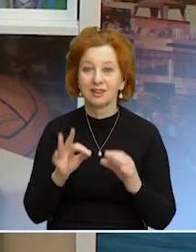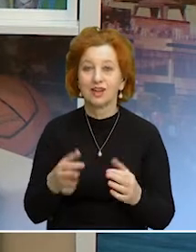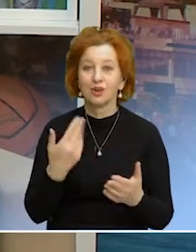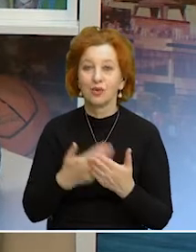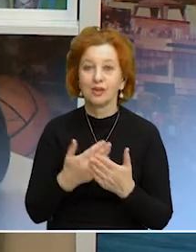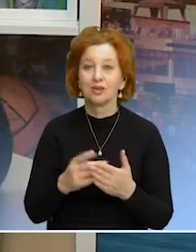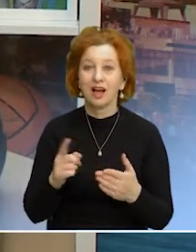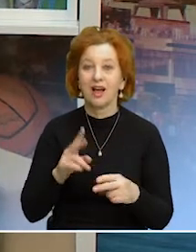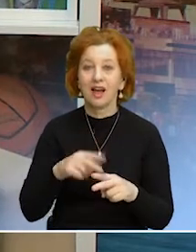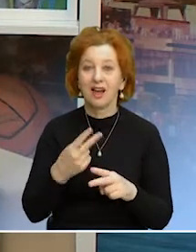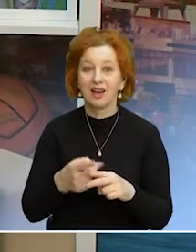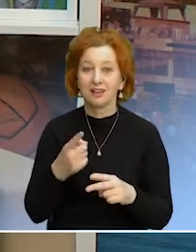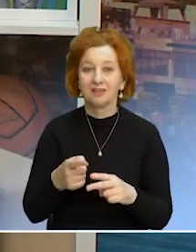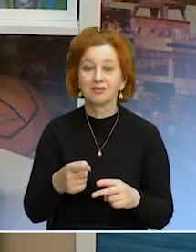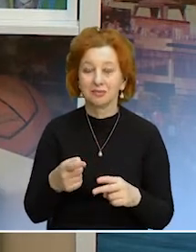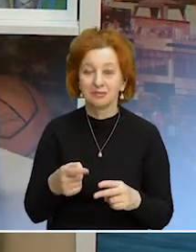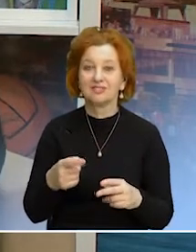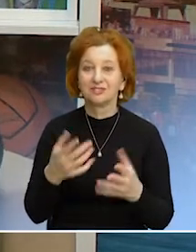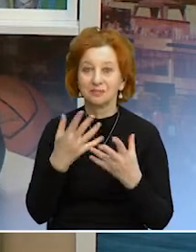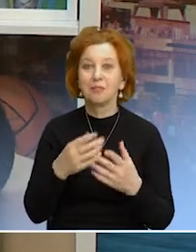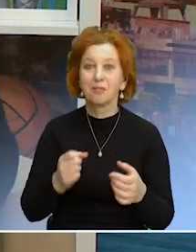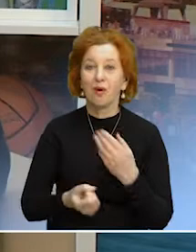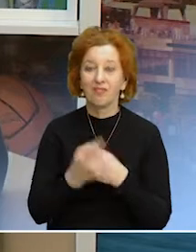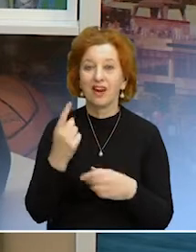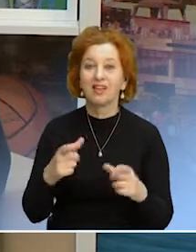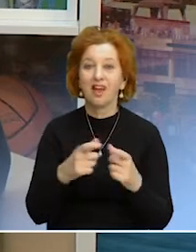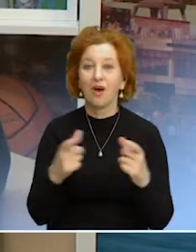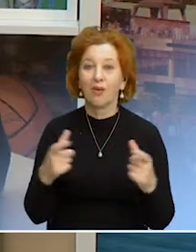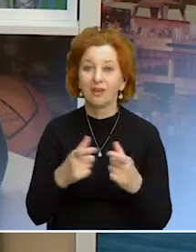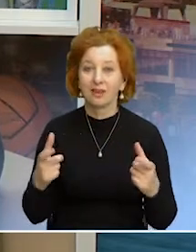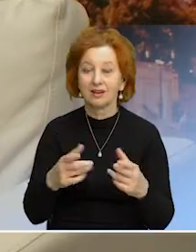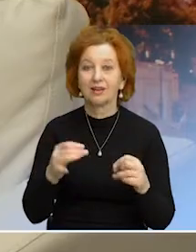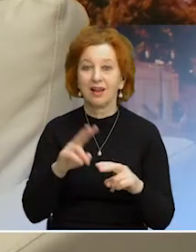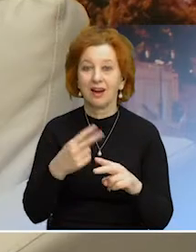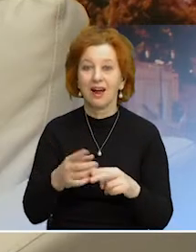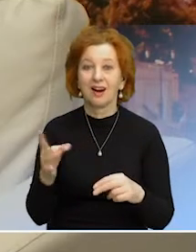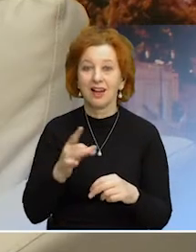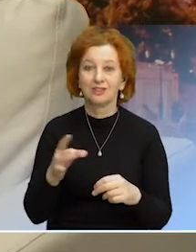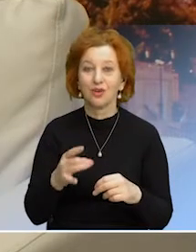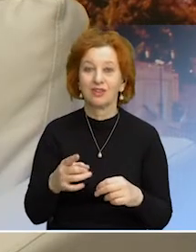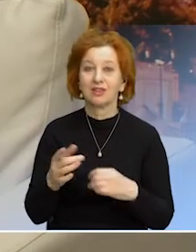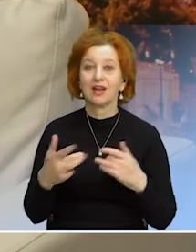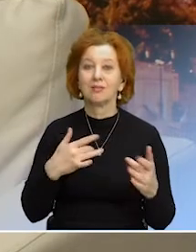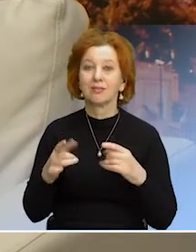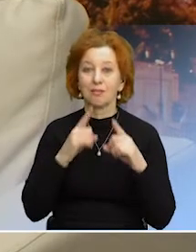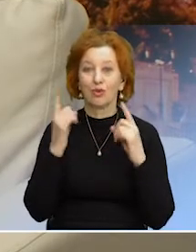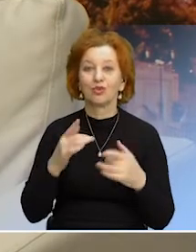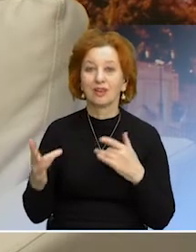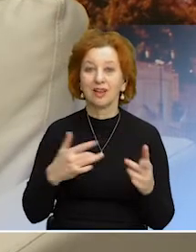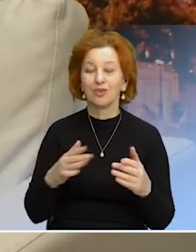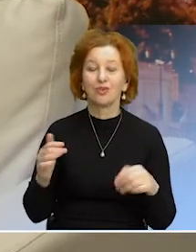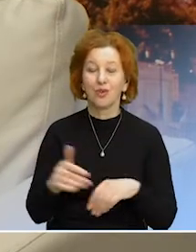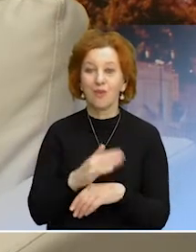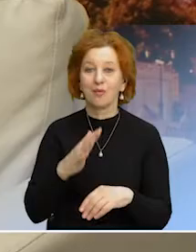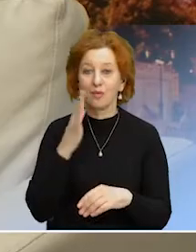поймете, к чему я веду, тогда это, ну это чем не открытка? Вот чем не открытка появления у нас в студии Карины Сердюченко, директора Ростовского-на-Дону Академического молодежного театра.